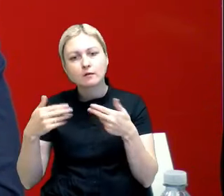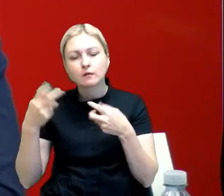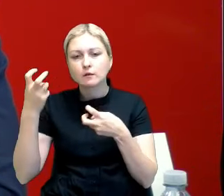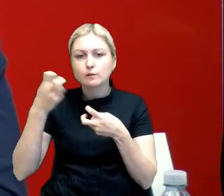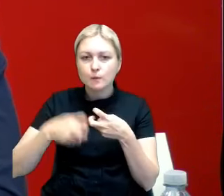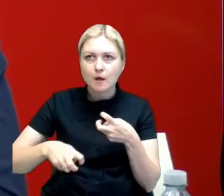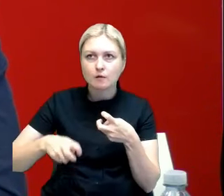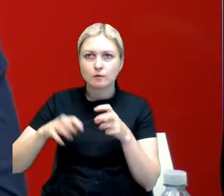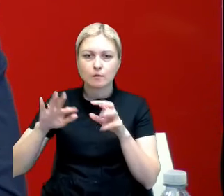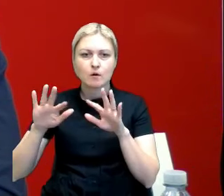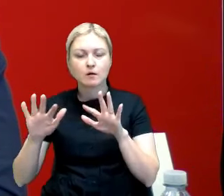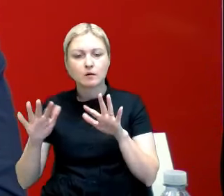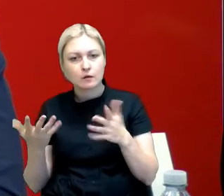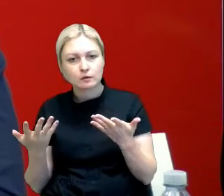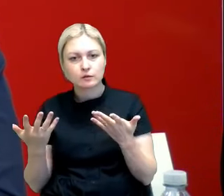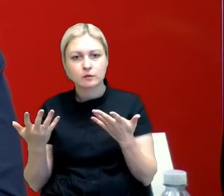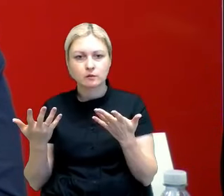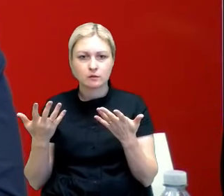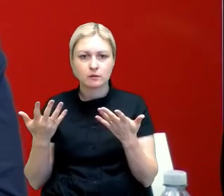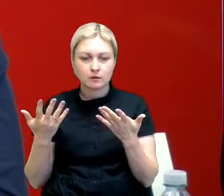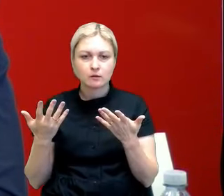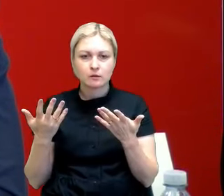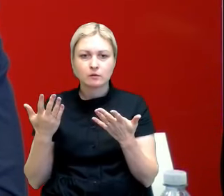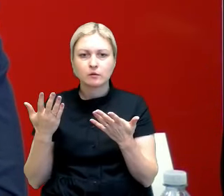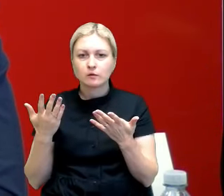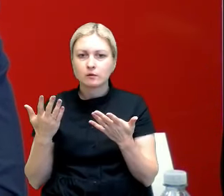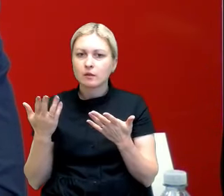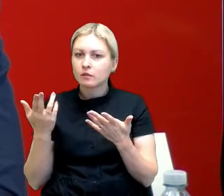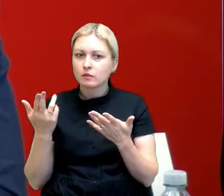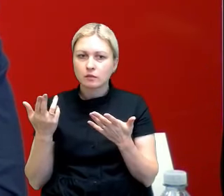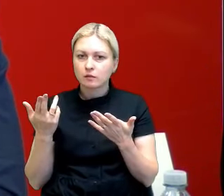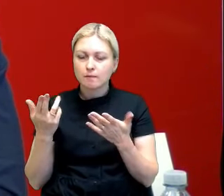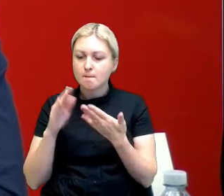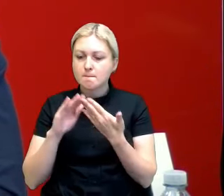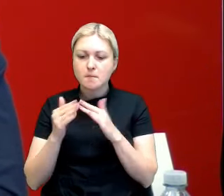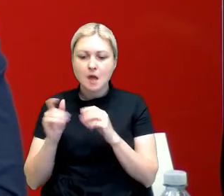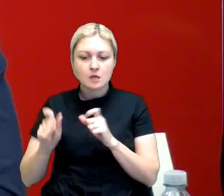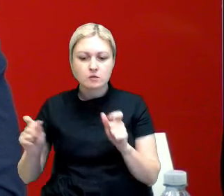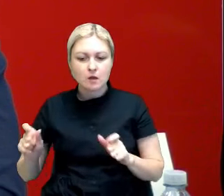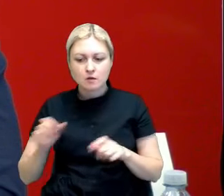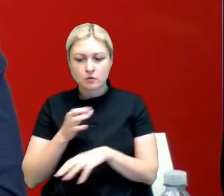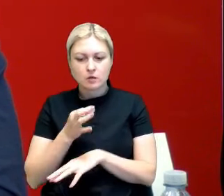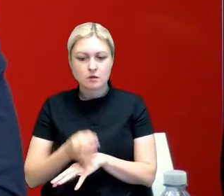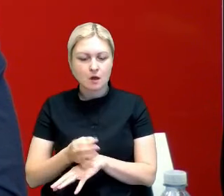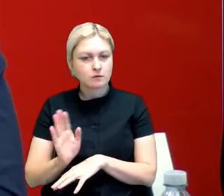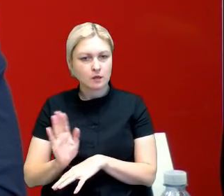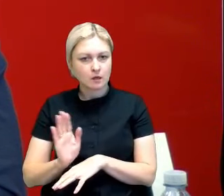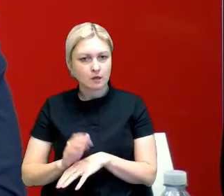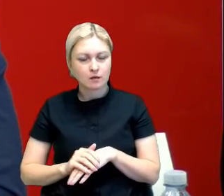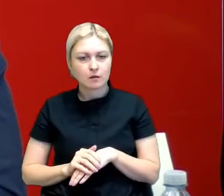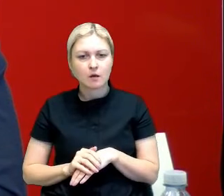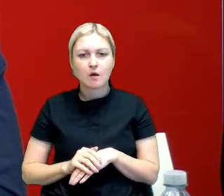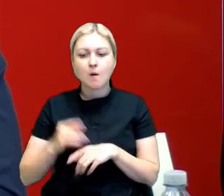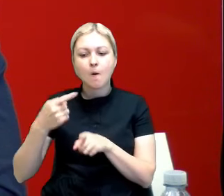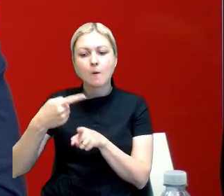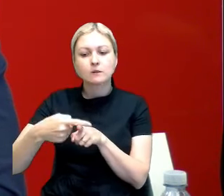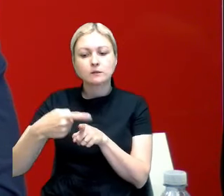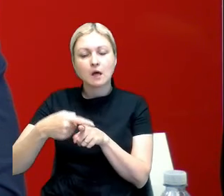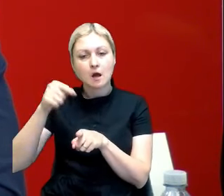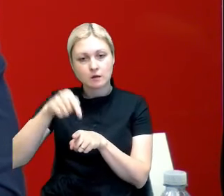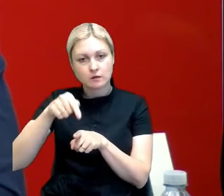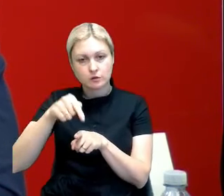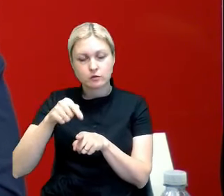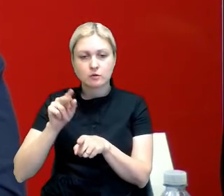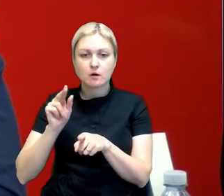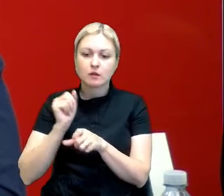tai perturbacija kad tai neturėtų gulti ant miestiečių pečių bet pačios sankryžos veikimas tiek kiek šiandieną mes